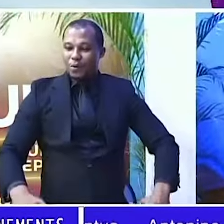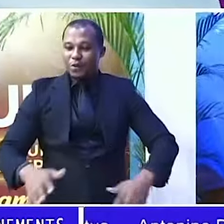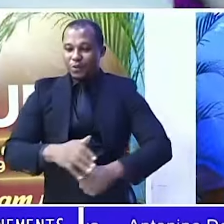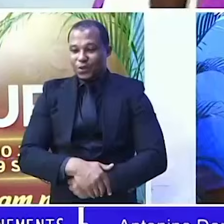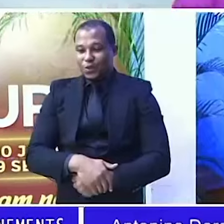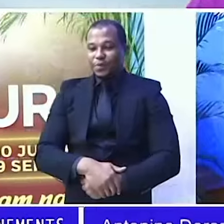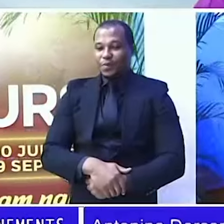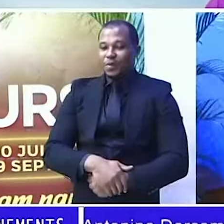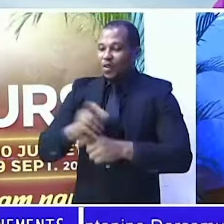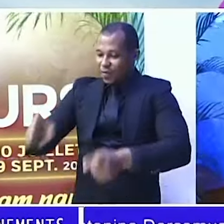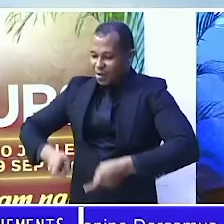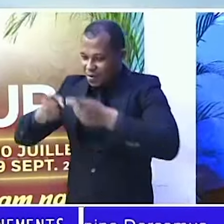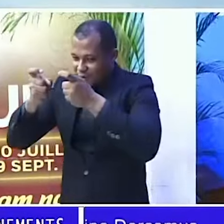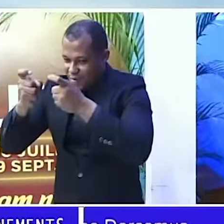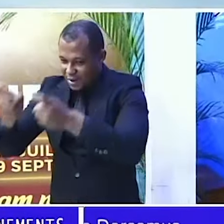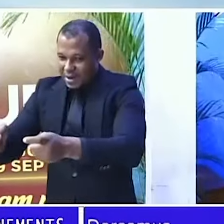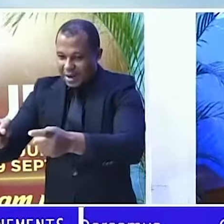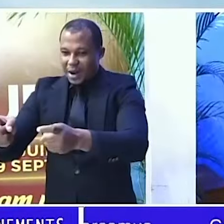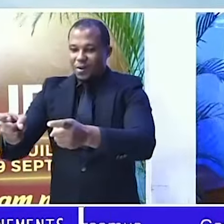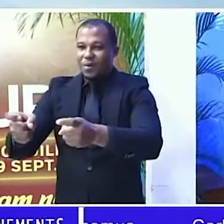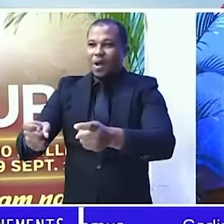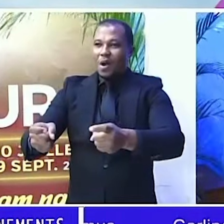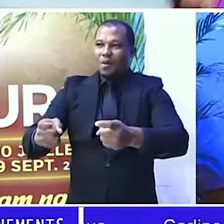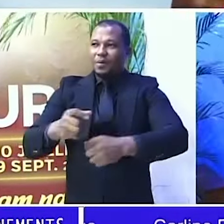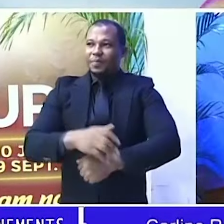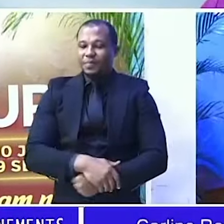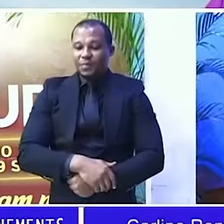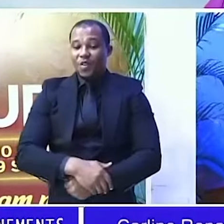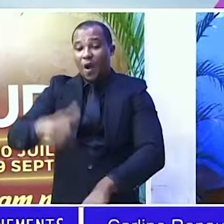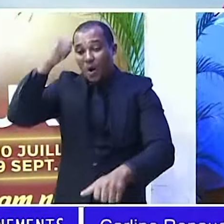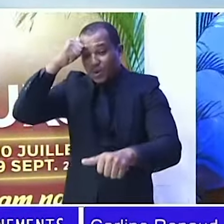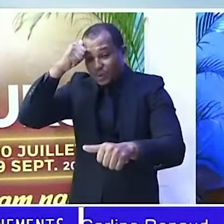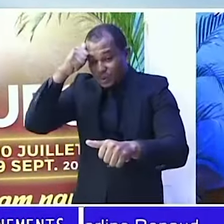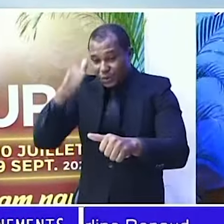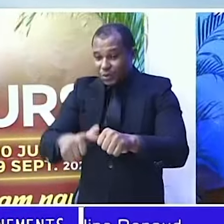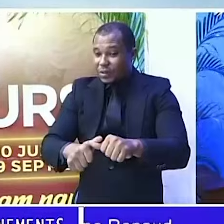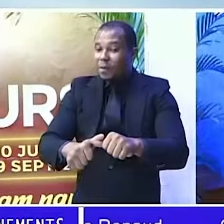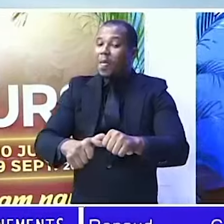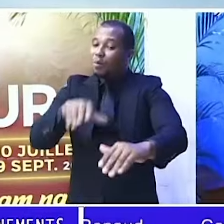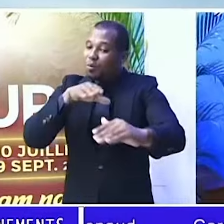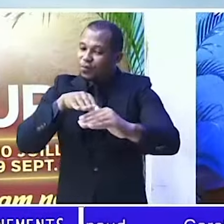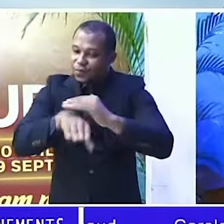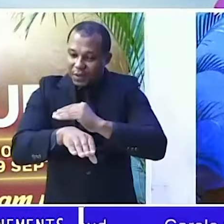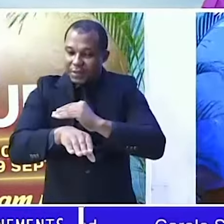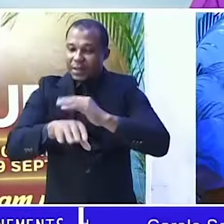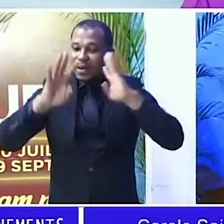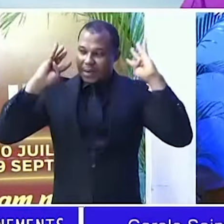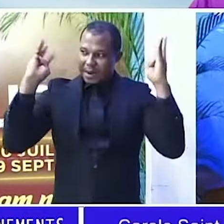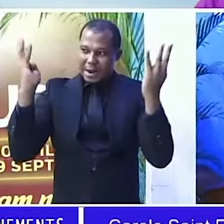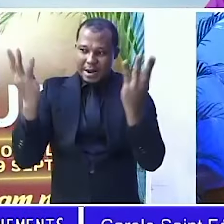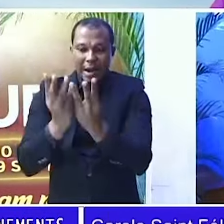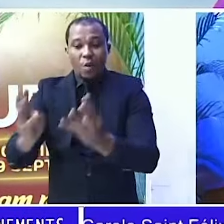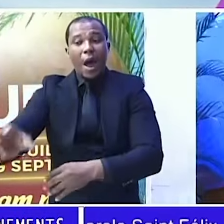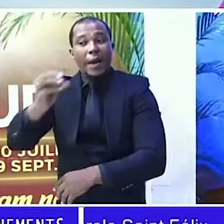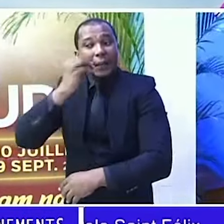tout fort cadeau yon jupe long pour mettre sous puis ou rappeler ou que pour entrer dans la cour kay bon Dieu faut qu'on